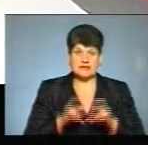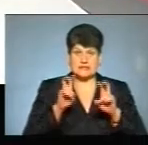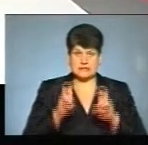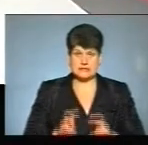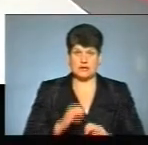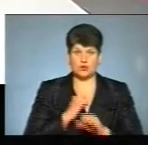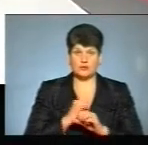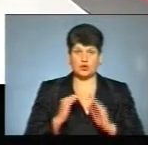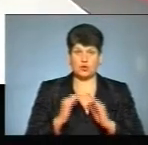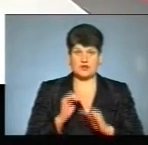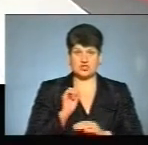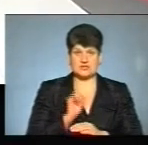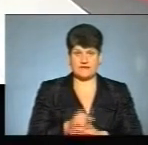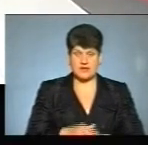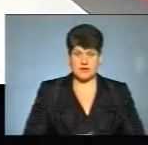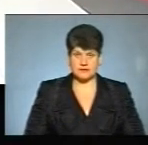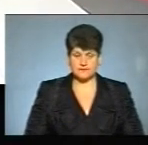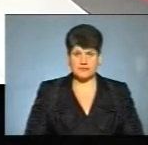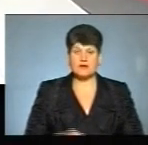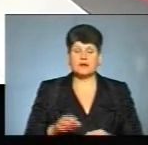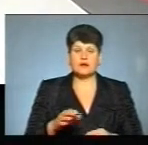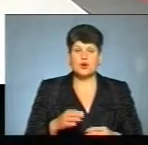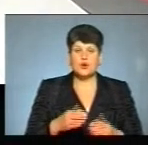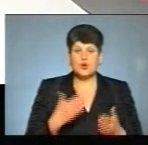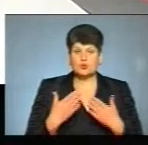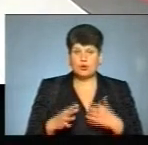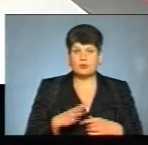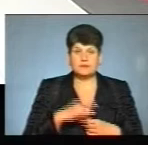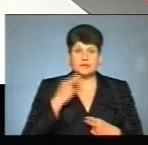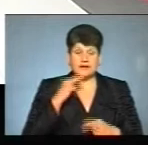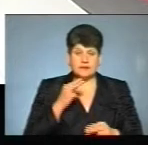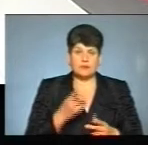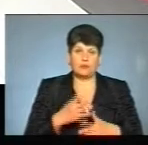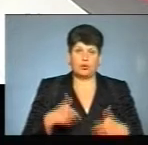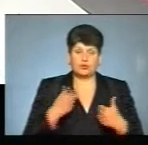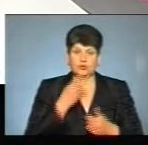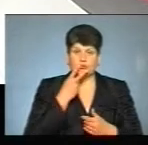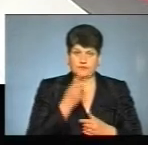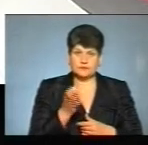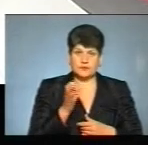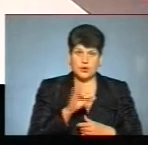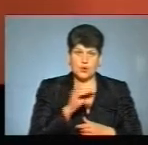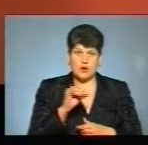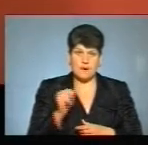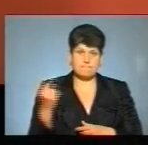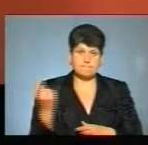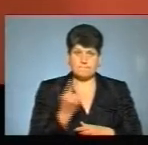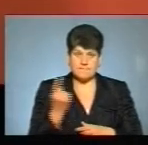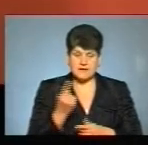домашнє завдання. Власне, аби розмова була більш предметна, я пропоную зараз переглянути сюжет наших колег з ЮА1,